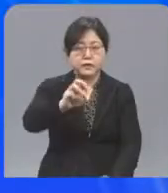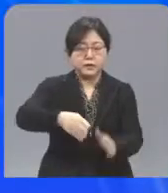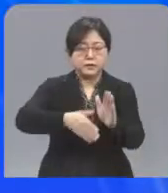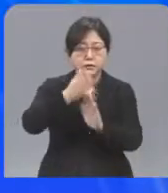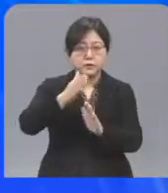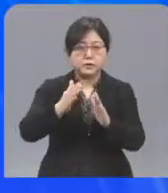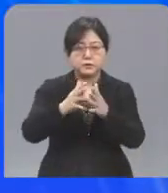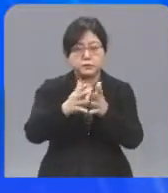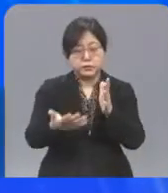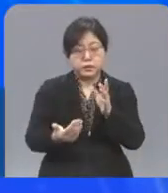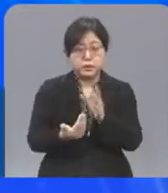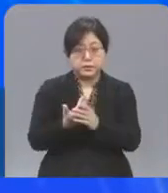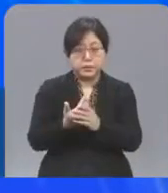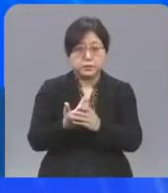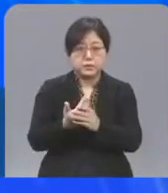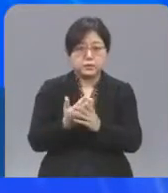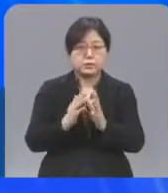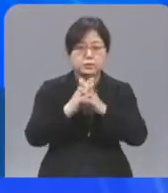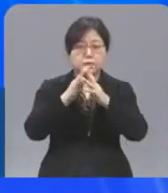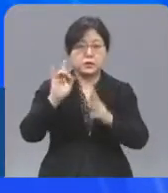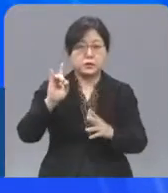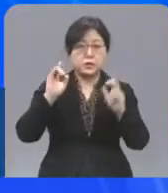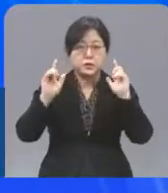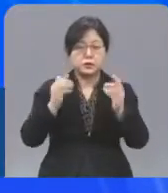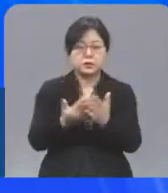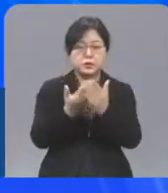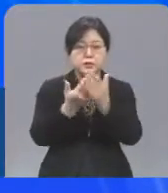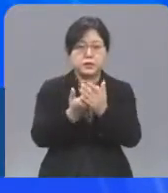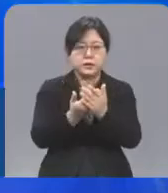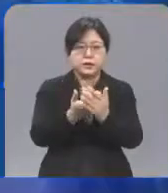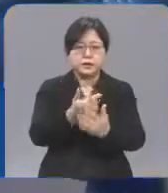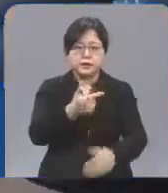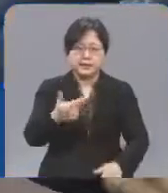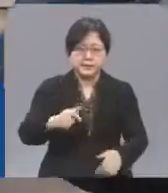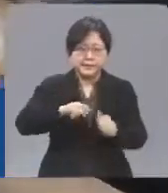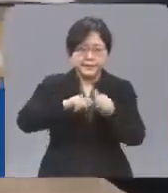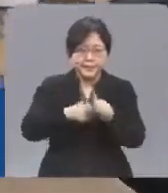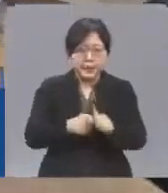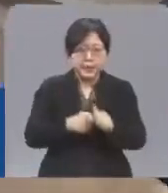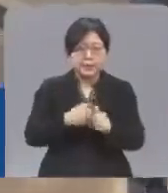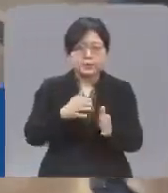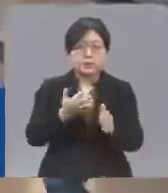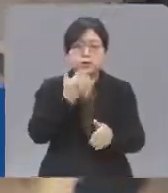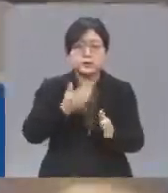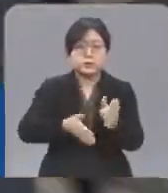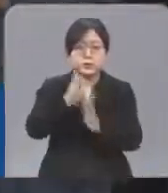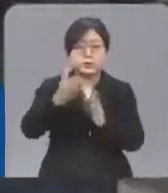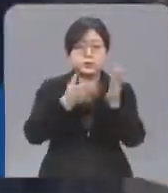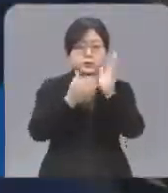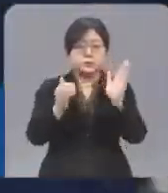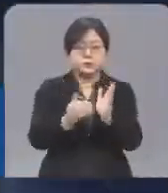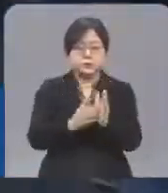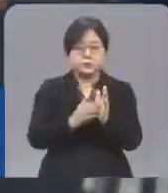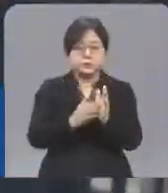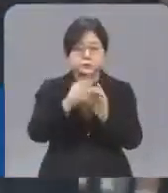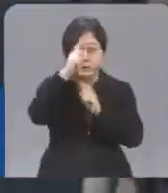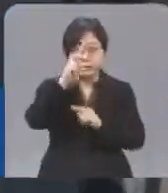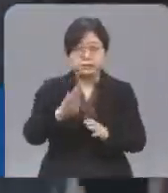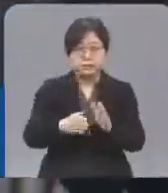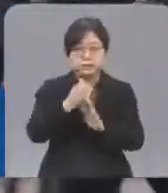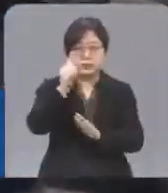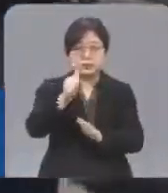광주시가 붕괴 아파트 시공사인 현대산업개발에 대한 가장 강력한 처벌을 서울시에 요청했습니다. 이용섭